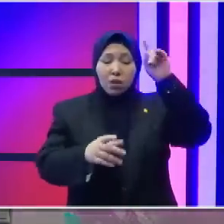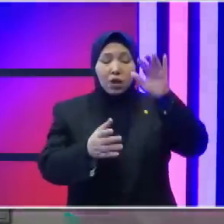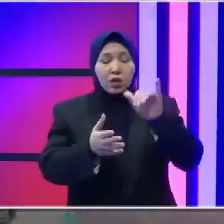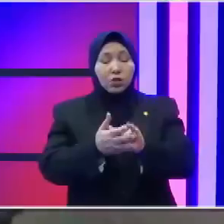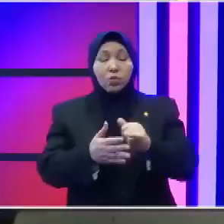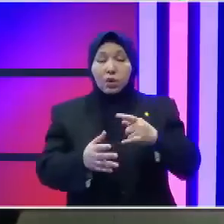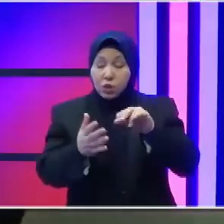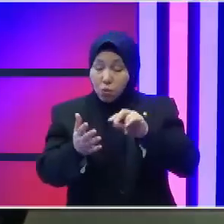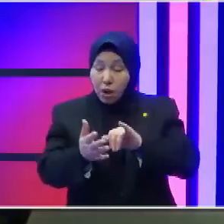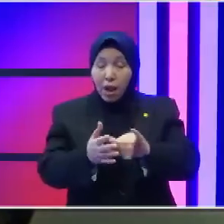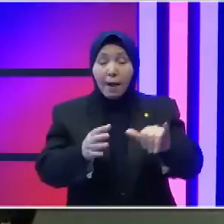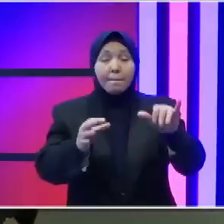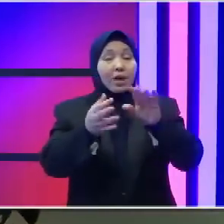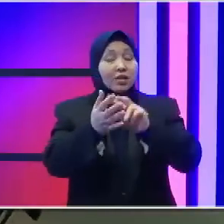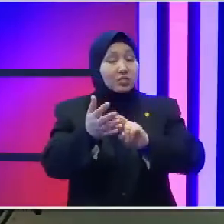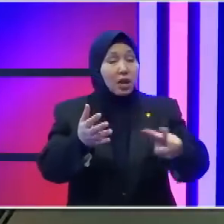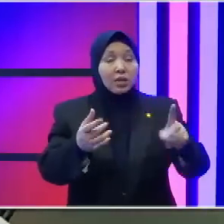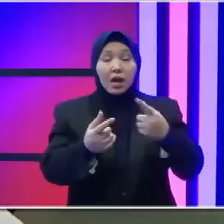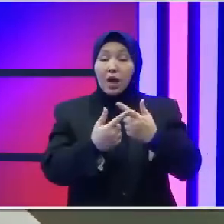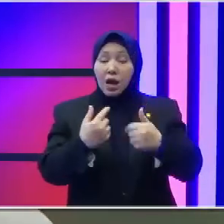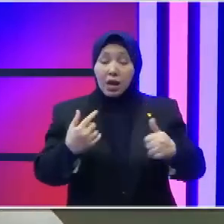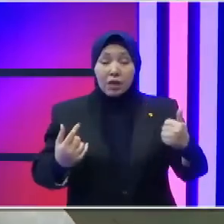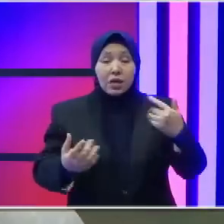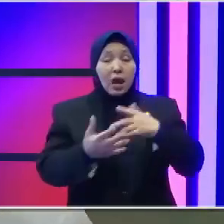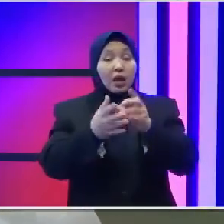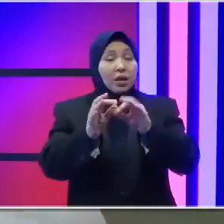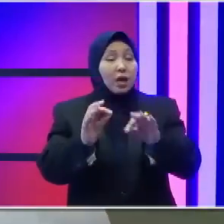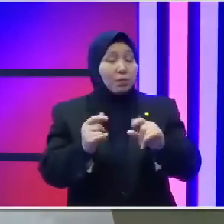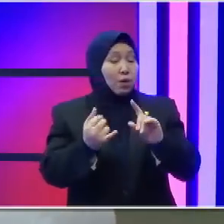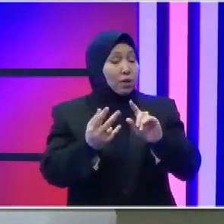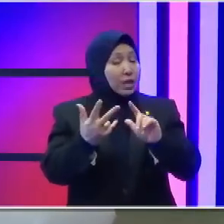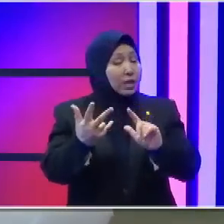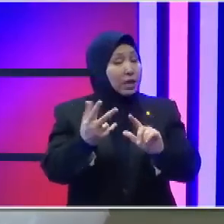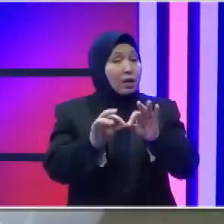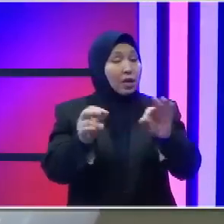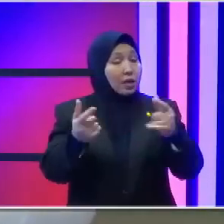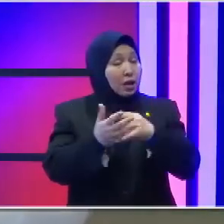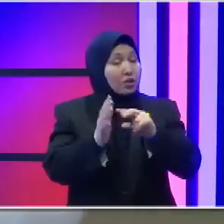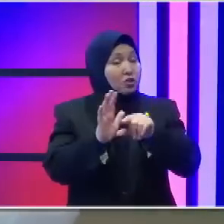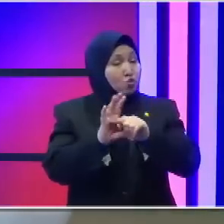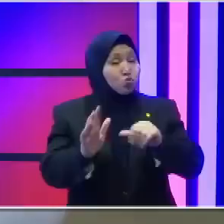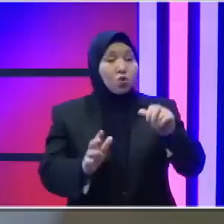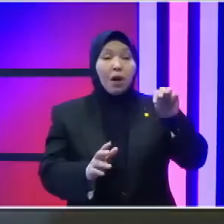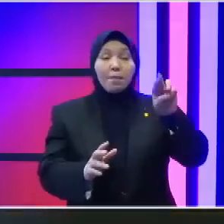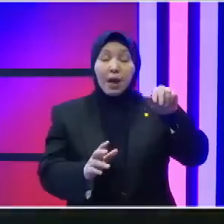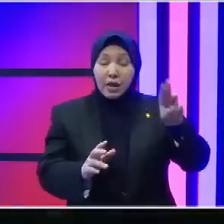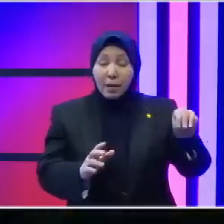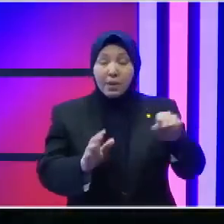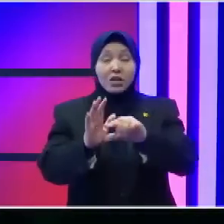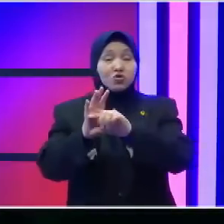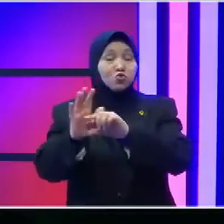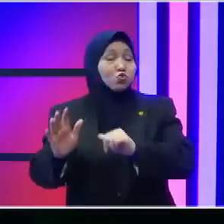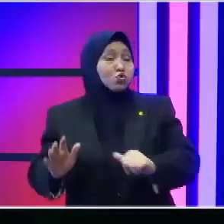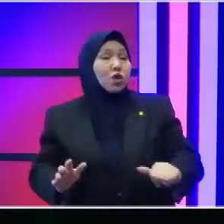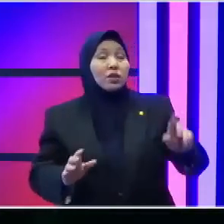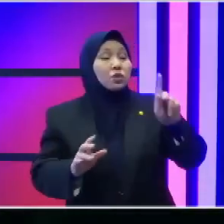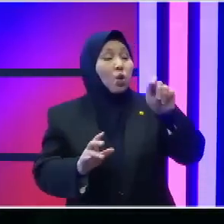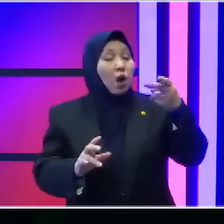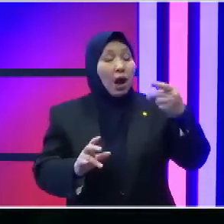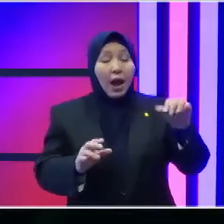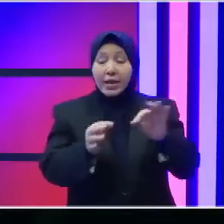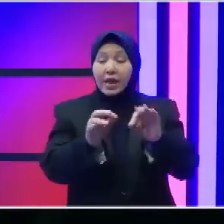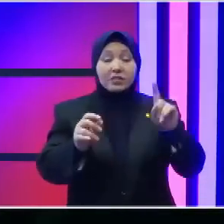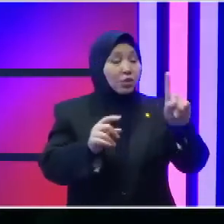al-azim. Gitulah bacaan daripada tiga ayat penghujung surah Maryam sahaja, dan juga daripada surah Taha ayat yang pertama hingga ayat yang kelima,